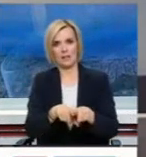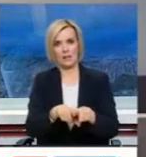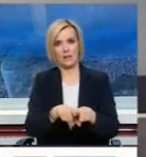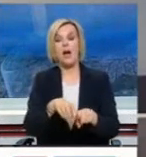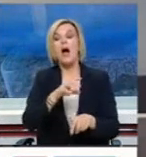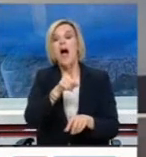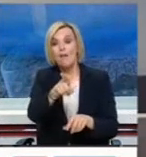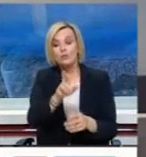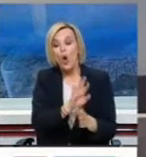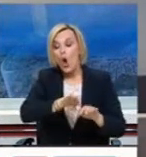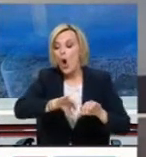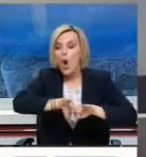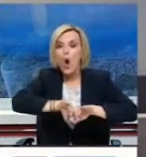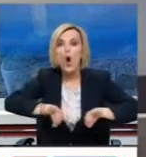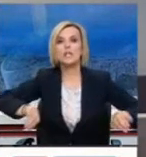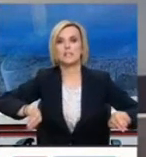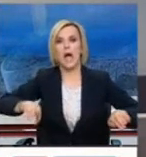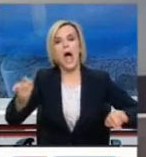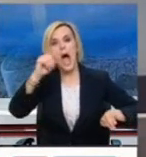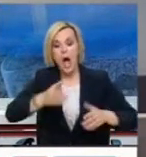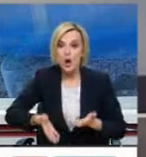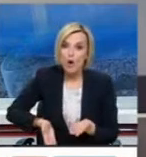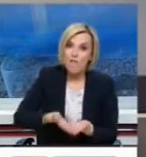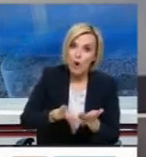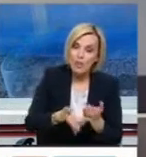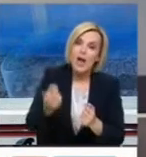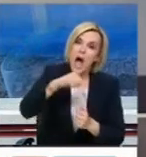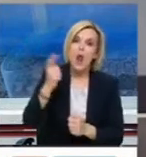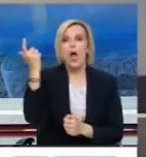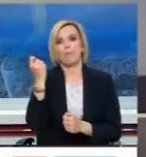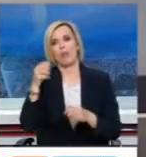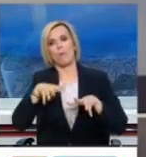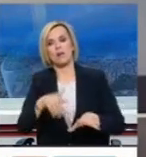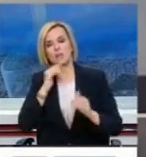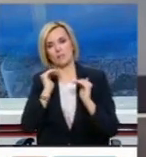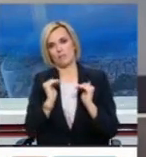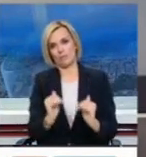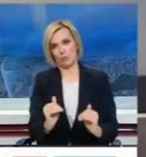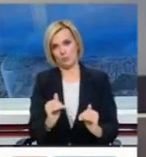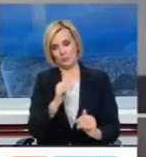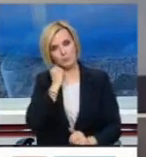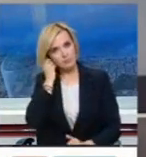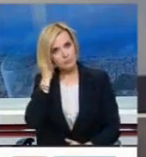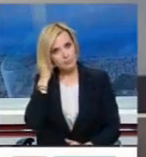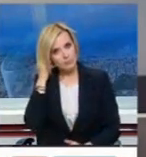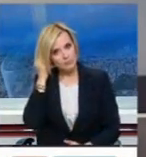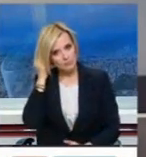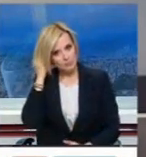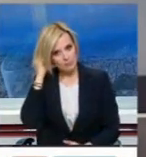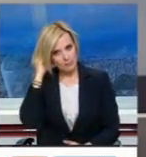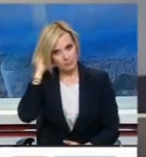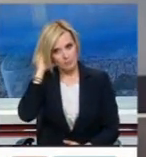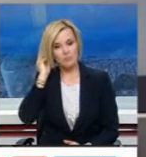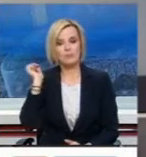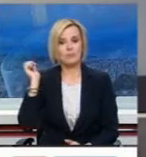αντιμετωπίσουμε κανένα συμπολίτη μας ως παράπλευρη απώλεια των δυσμενών συνθήκων που δημιούργησε η πανδημία. Έτσι, στηρίζουμε